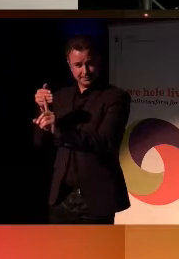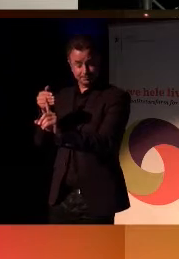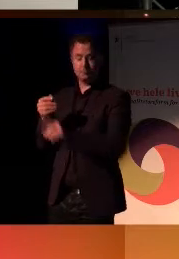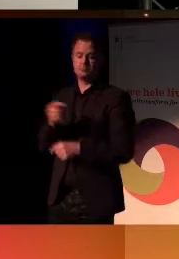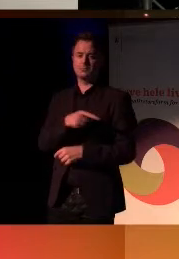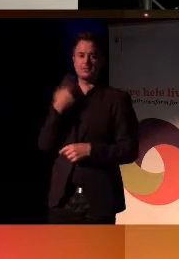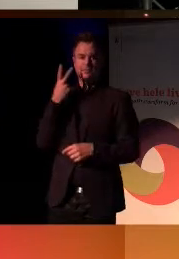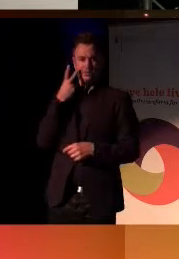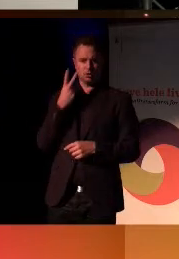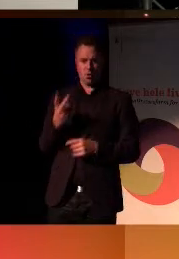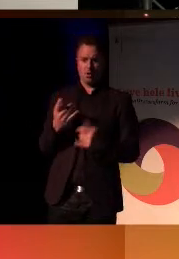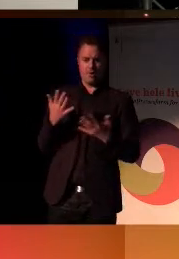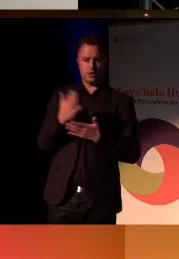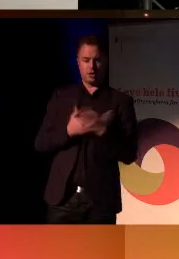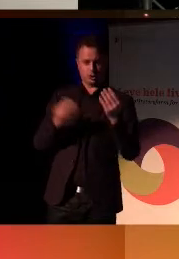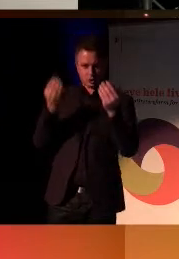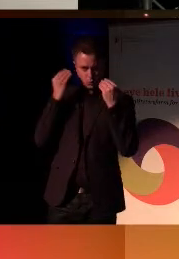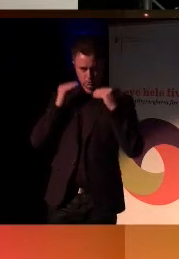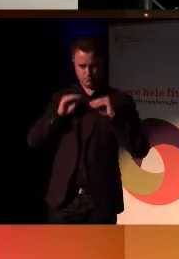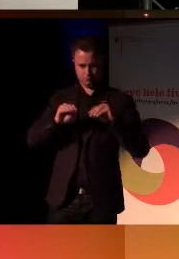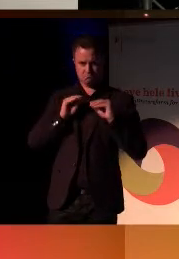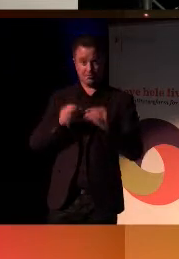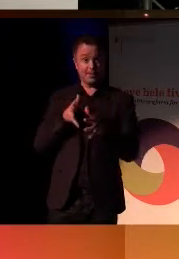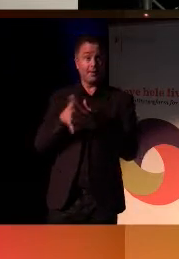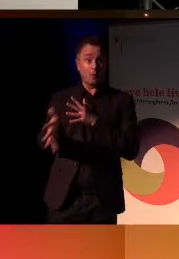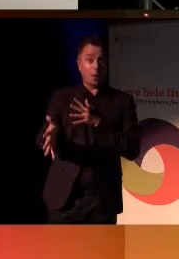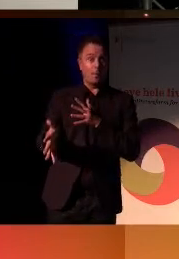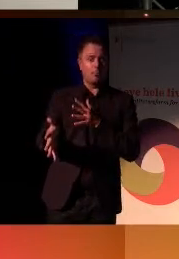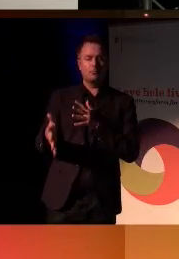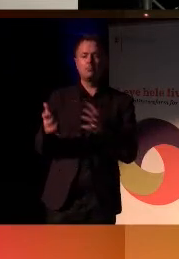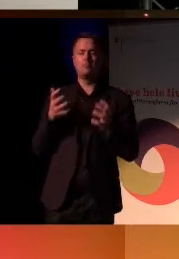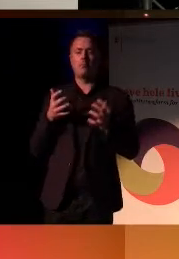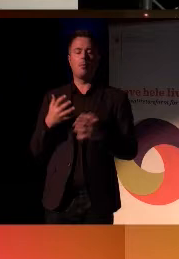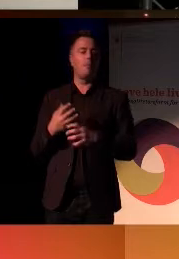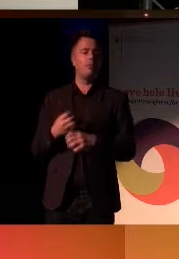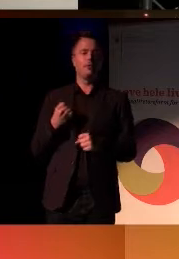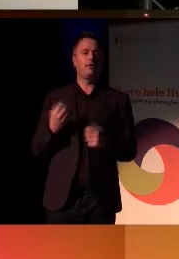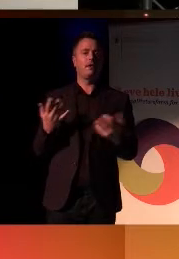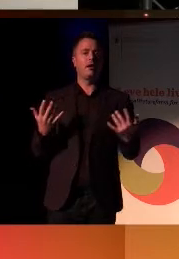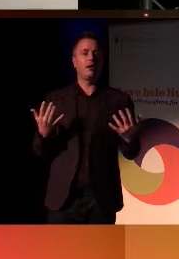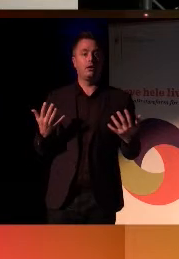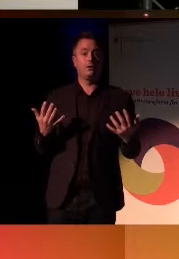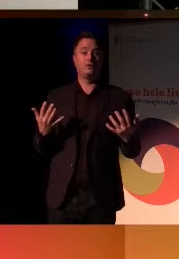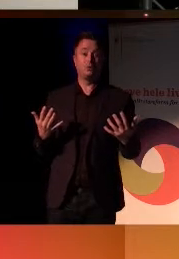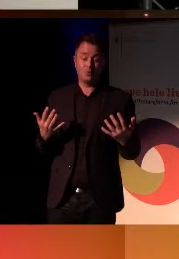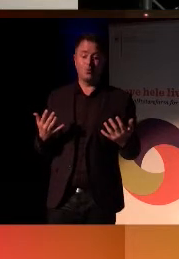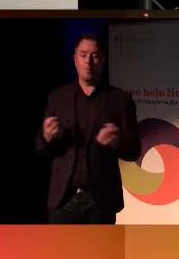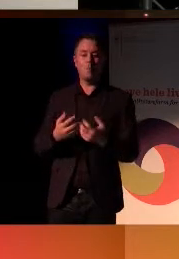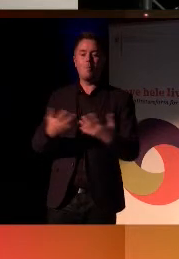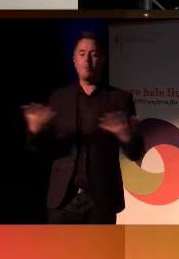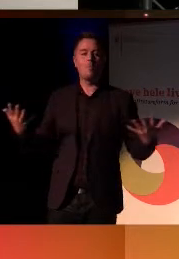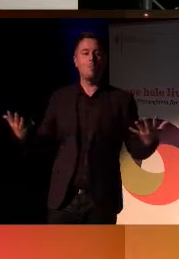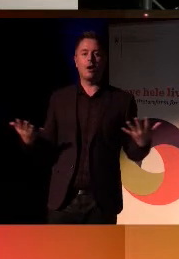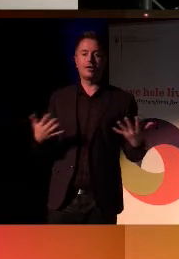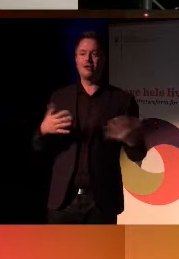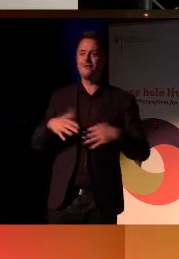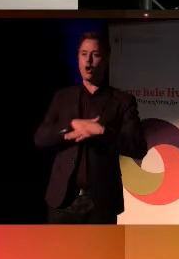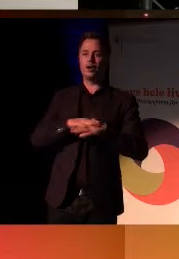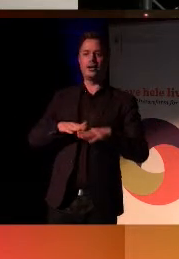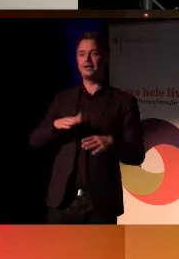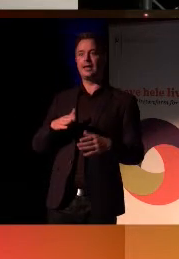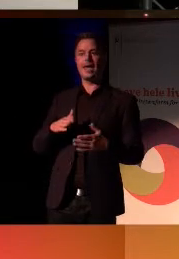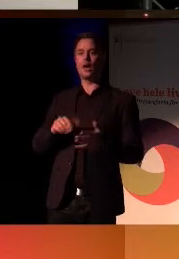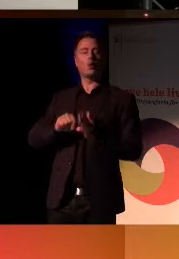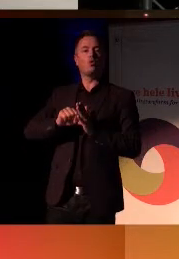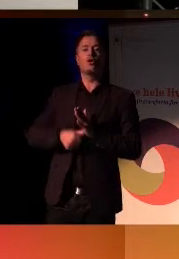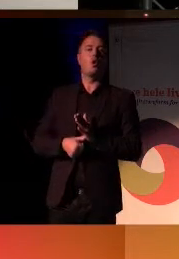på de kursene vi holdt, at det som faktisk manglet, det var at veldig mange ikke behersket grunnleggende